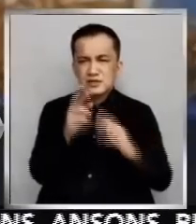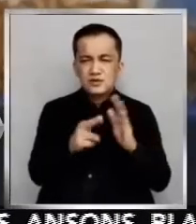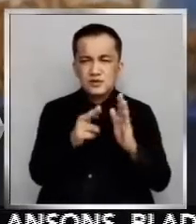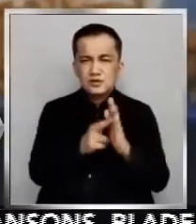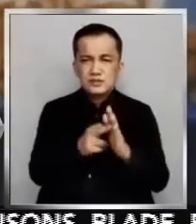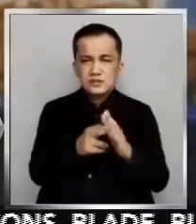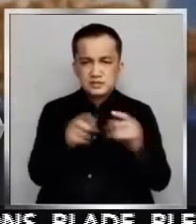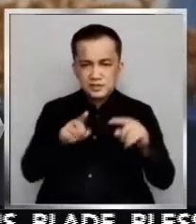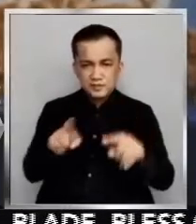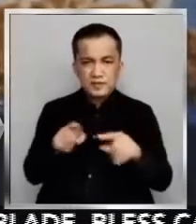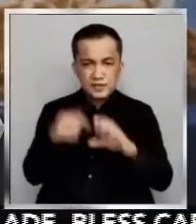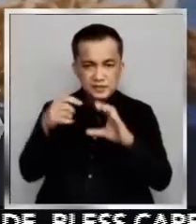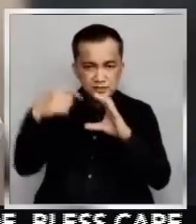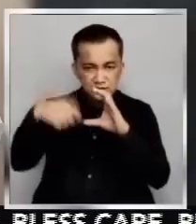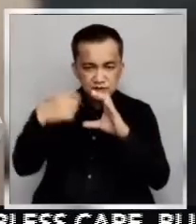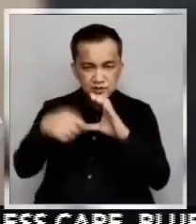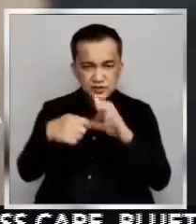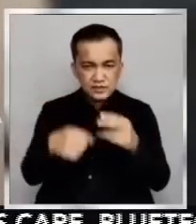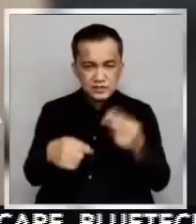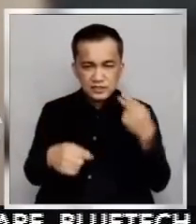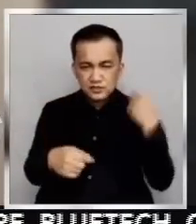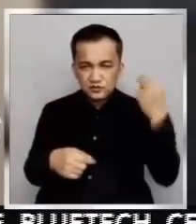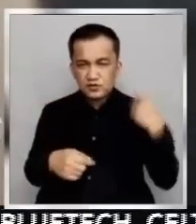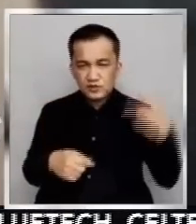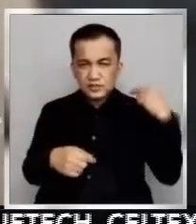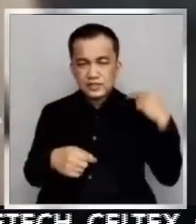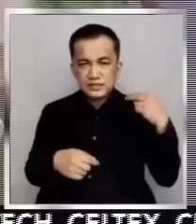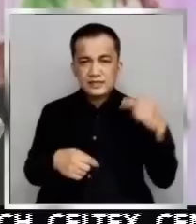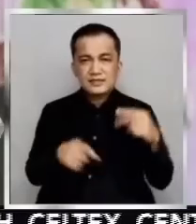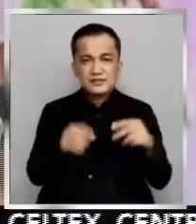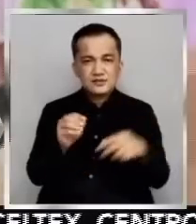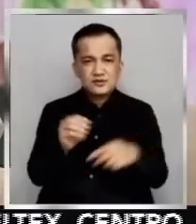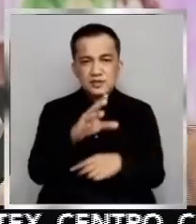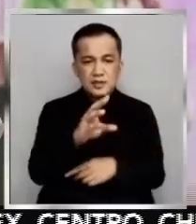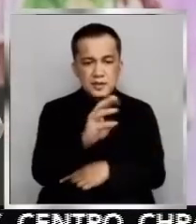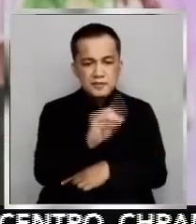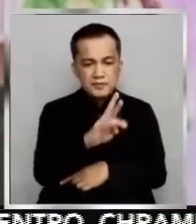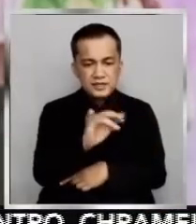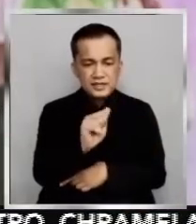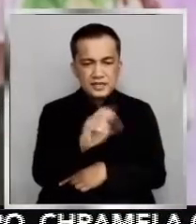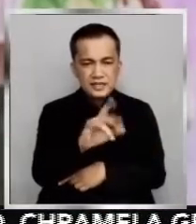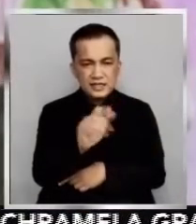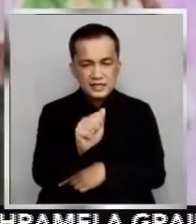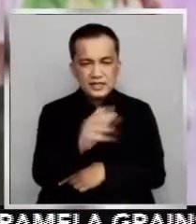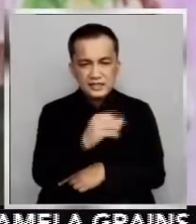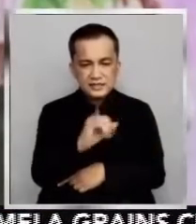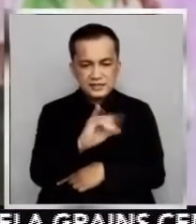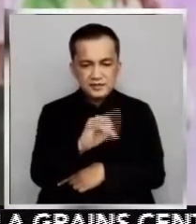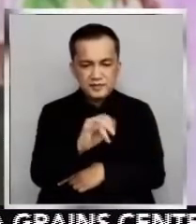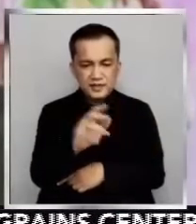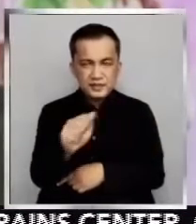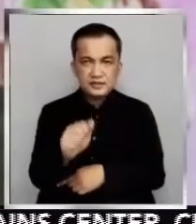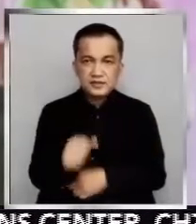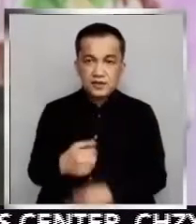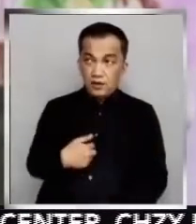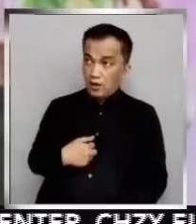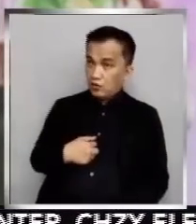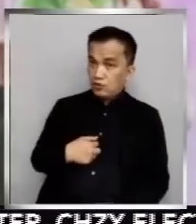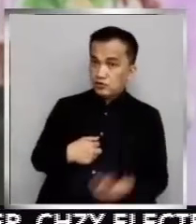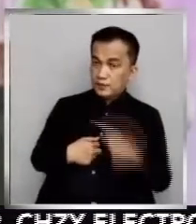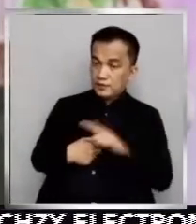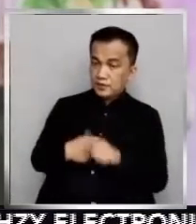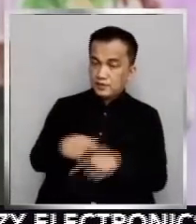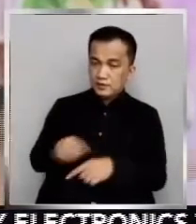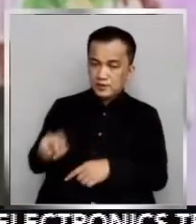sa historical Portal series na Maria Clara at Ibarra. Ako pag sa mga biyahe, since malalayo yung mga locations namin, may time ako